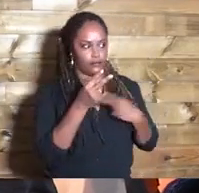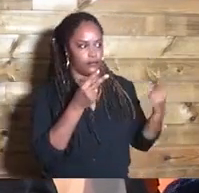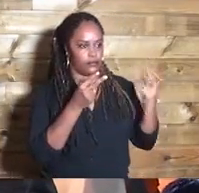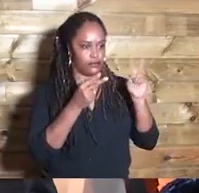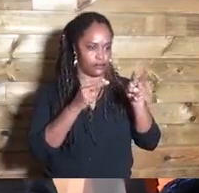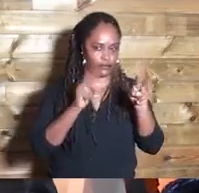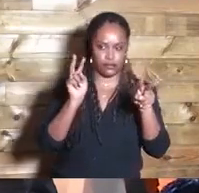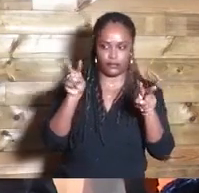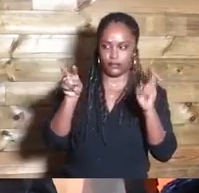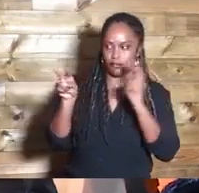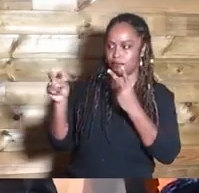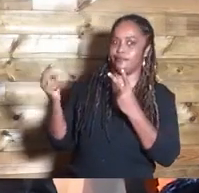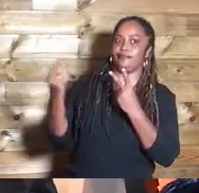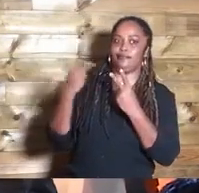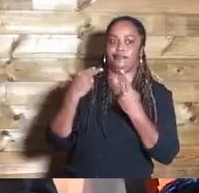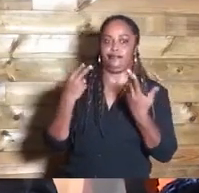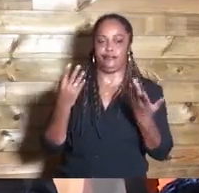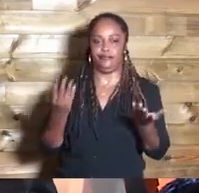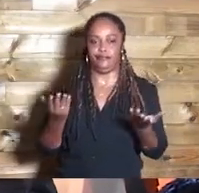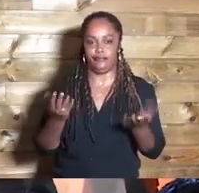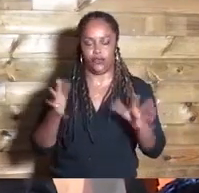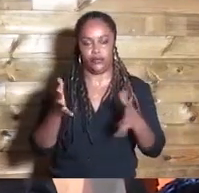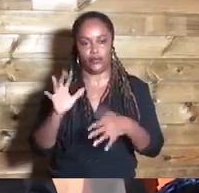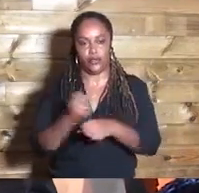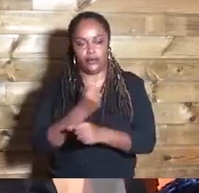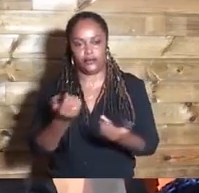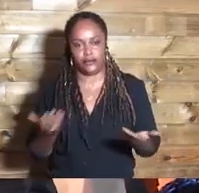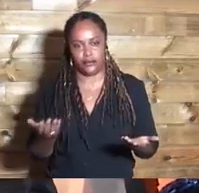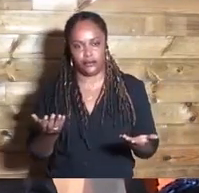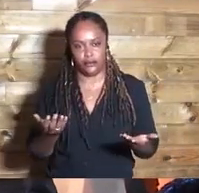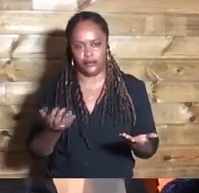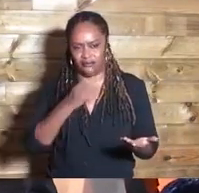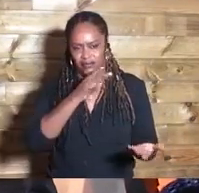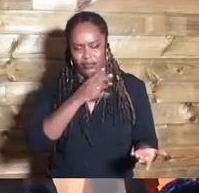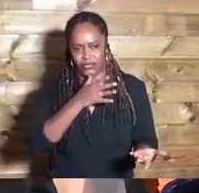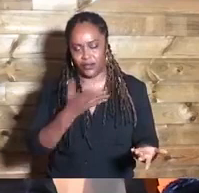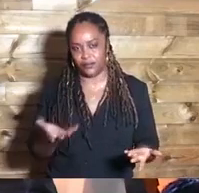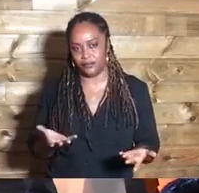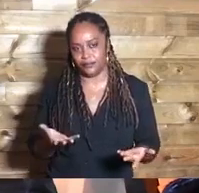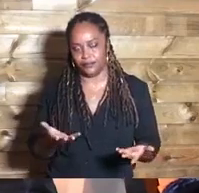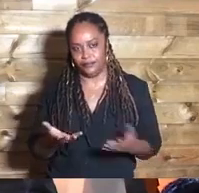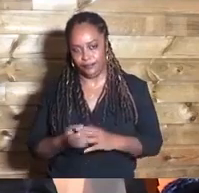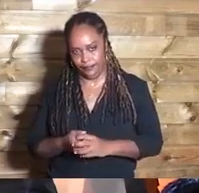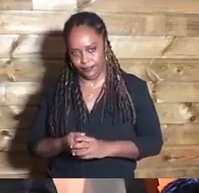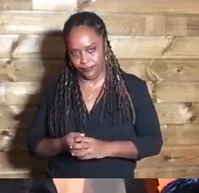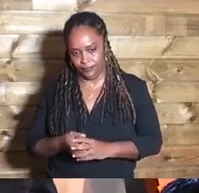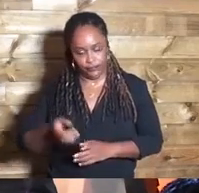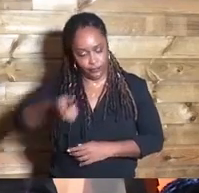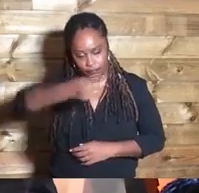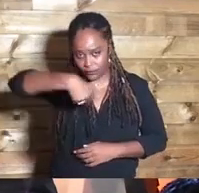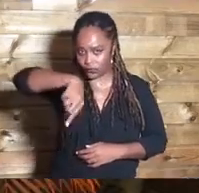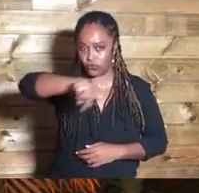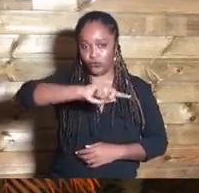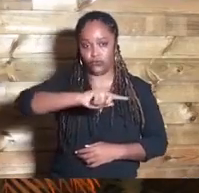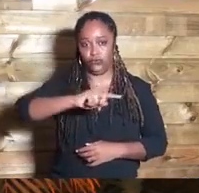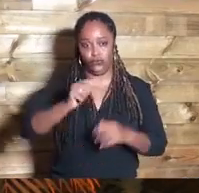réussi faire. Tant que ti moun en nous, qui en la rue là, nous peut arriver. Tant que nous-mêmes, nous peut